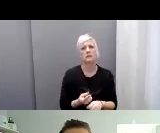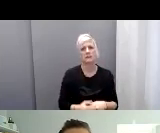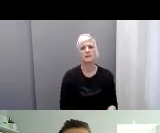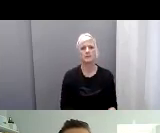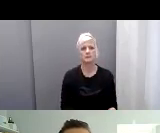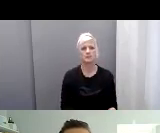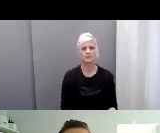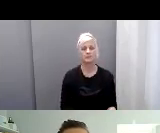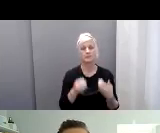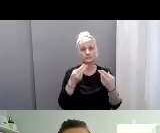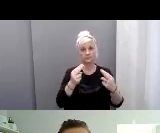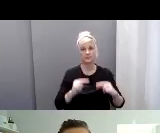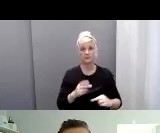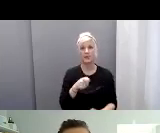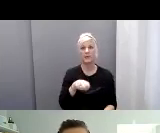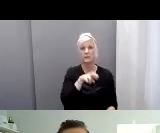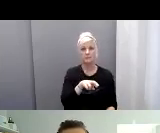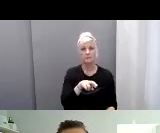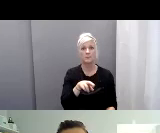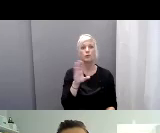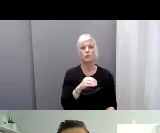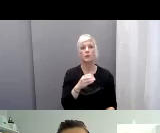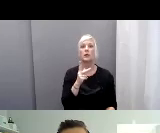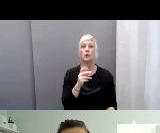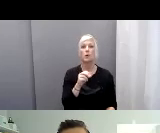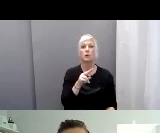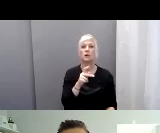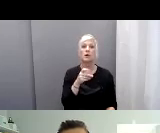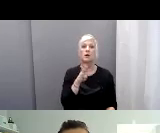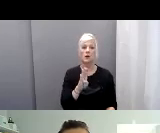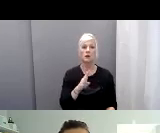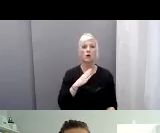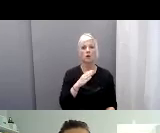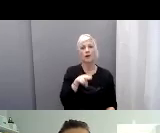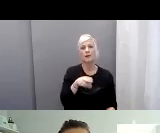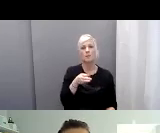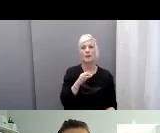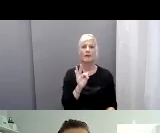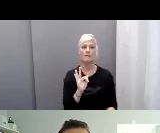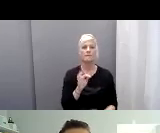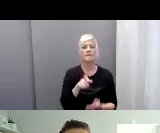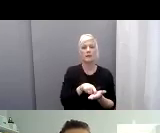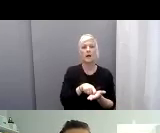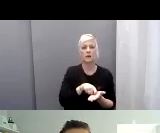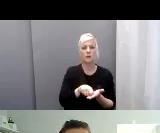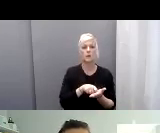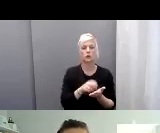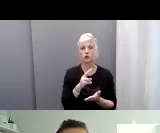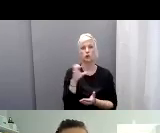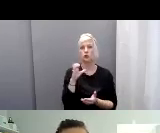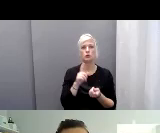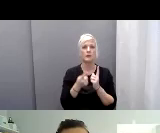Och i nästa exempel så är det Konrad som har en neuropsykiatrisk diagnos och som är nybliven